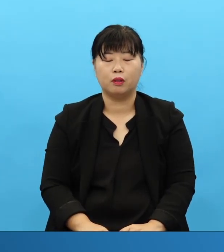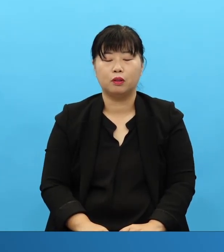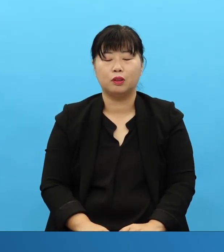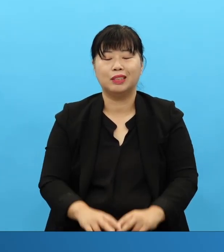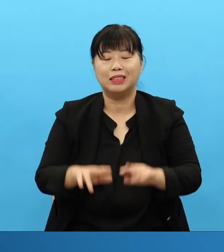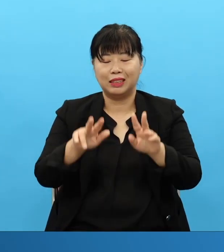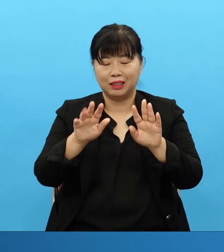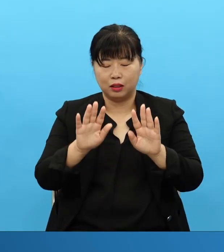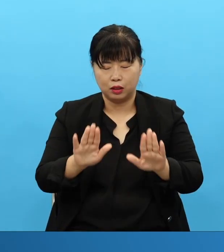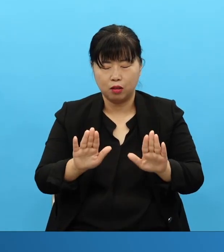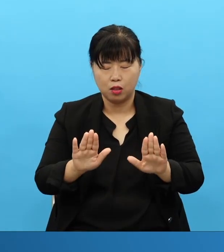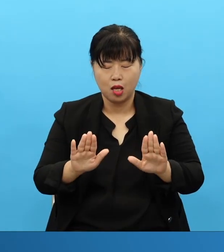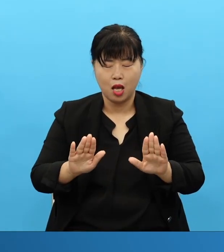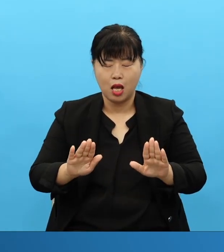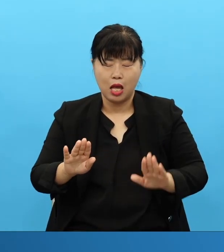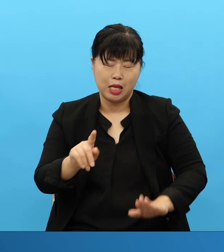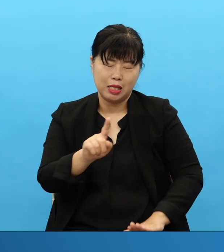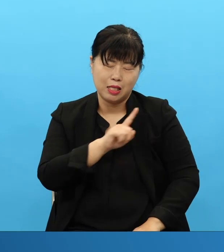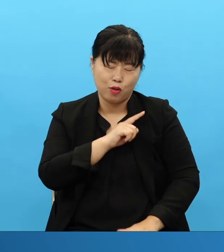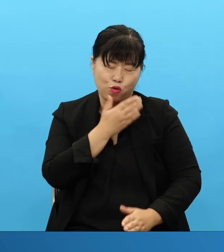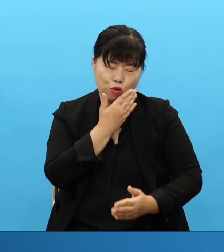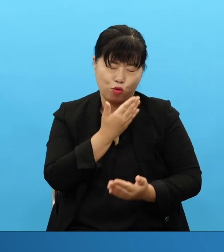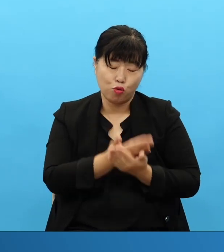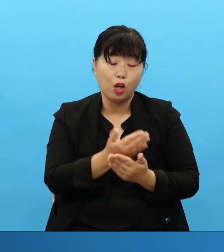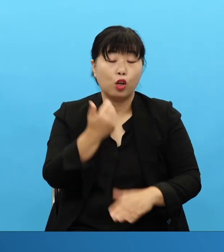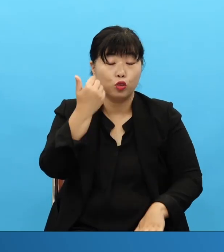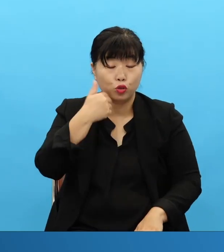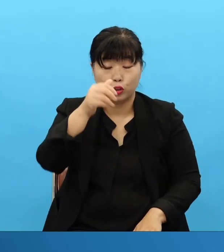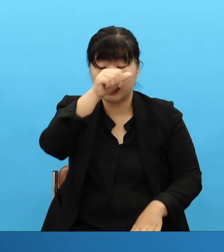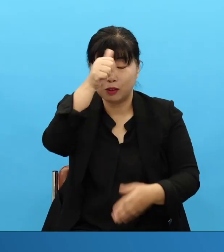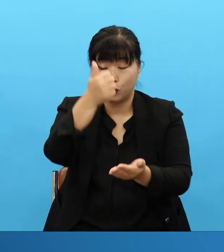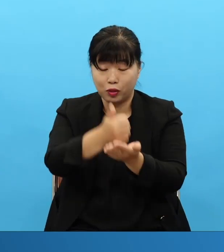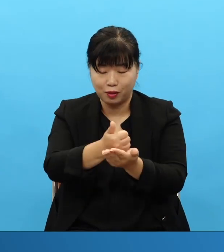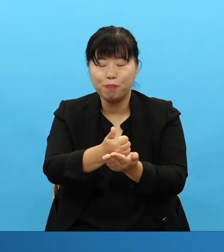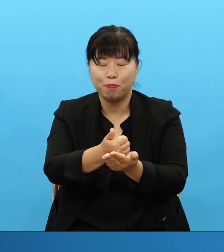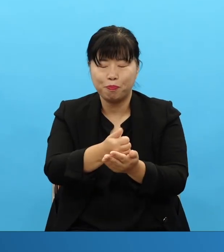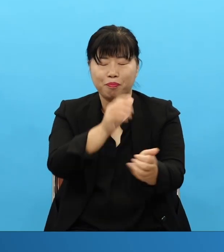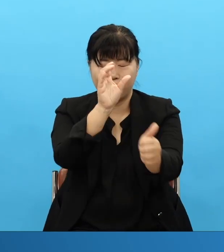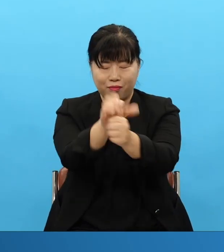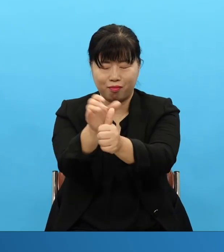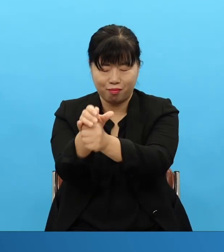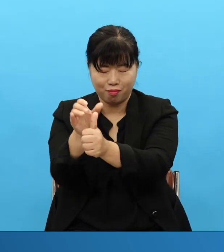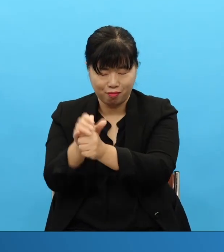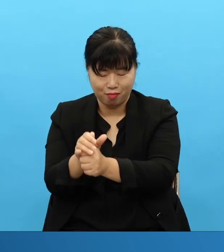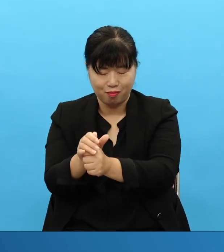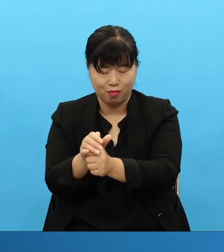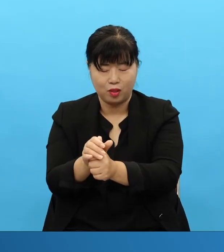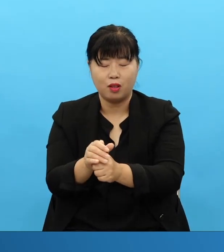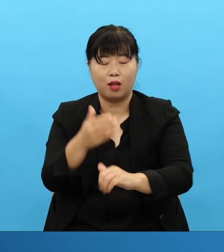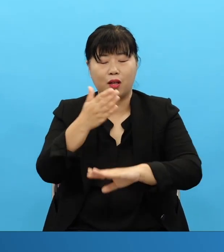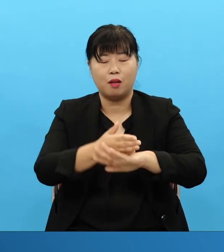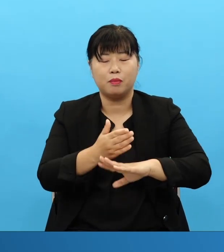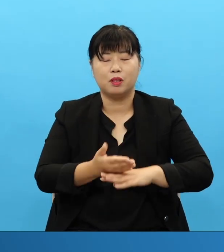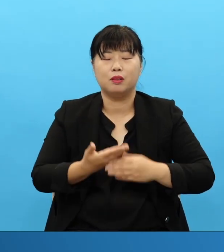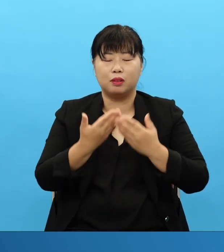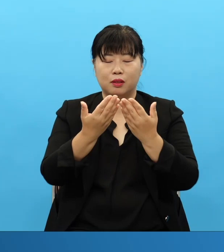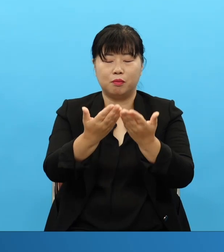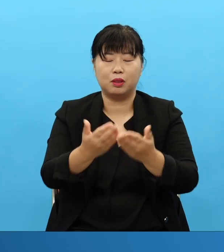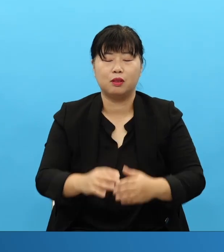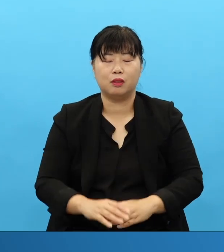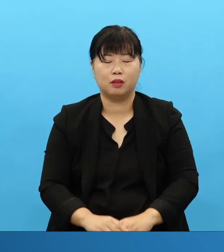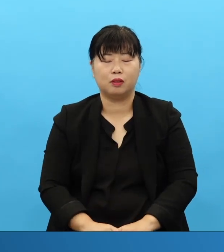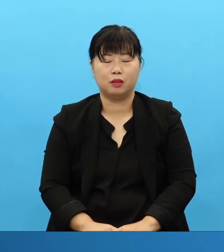가장 귀중한 우리 장로님들을 세우신 하나님께 감사를 We thank you for 드립니다. raising these most precious elders in all the world.